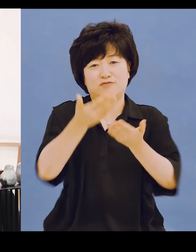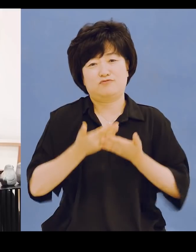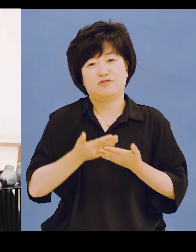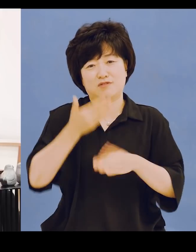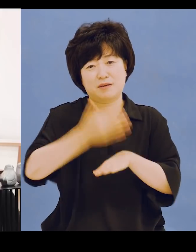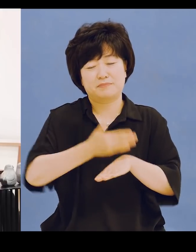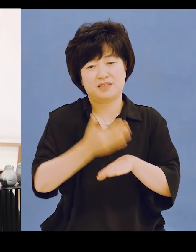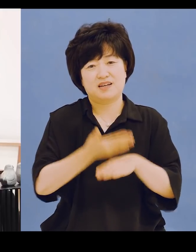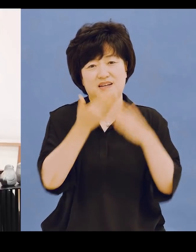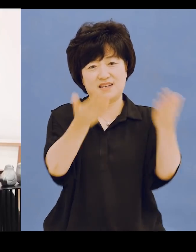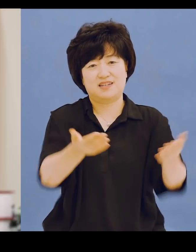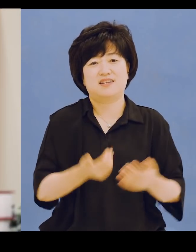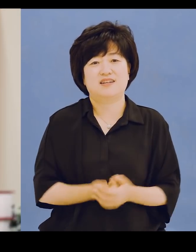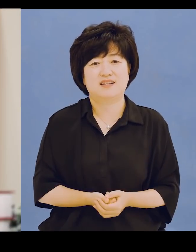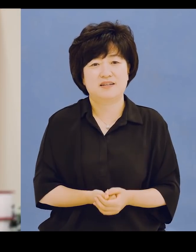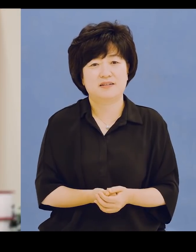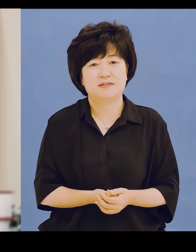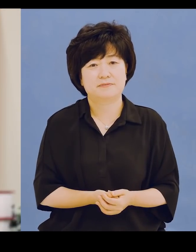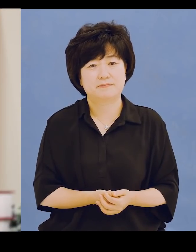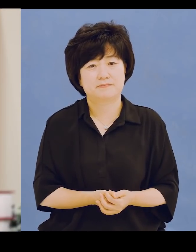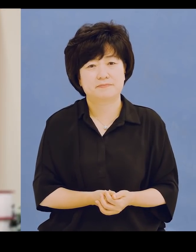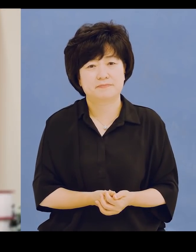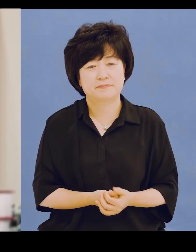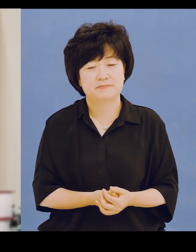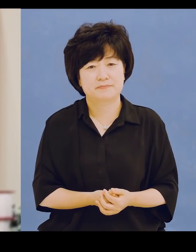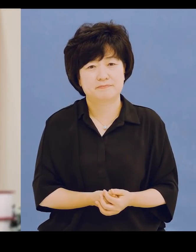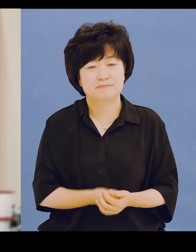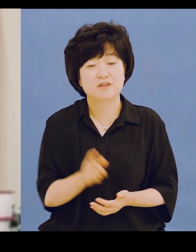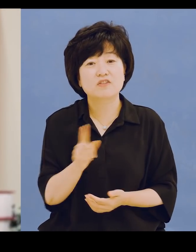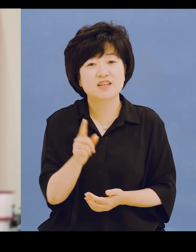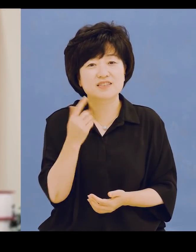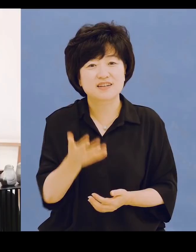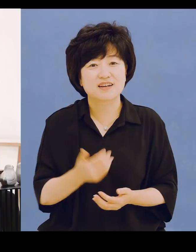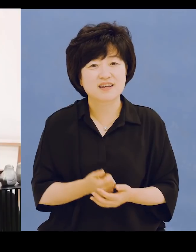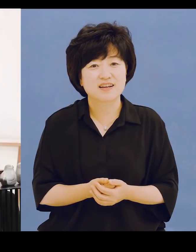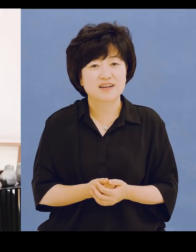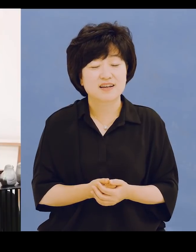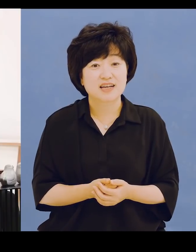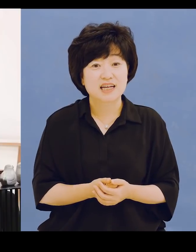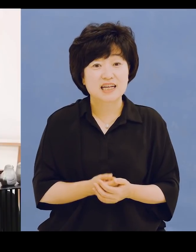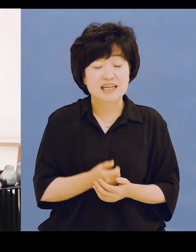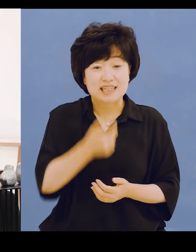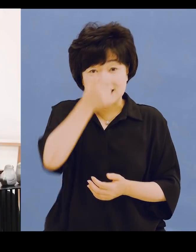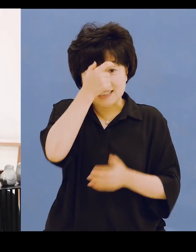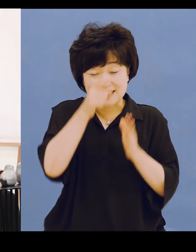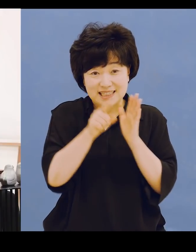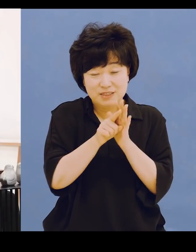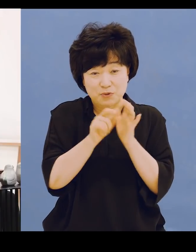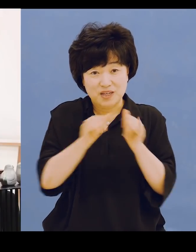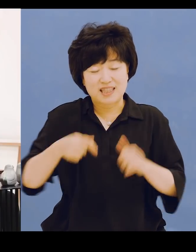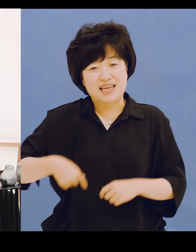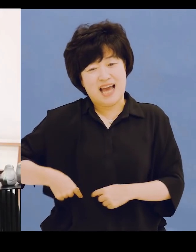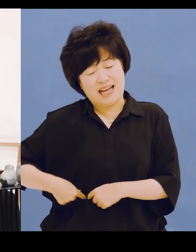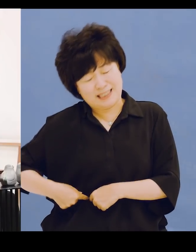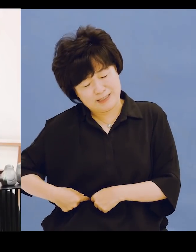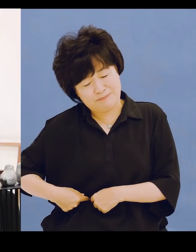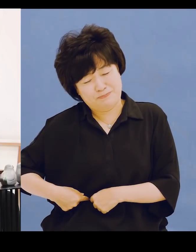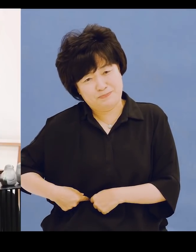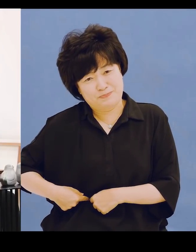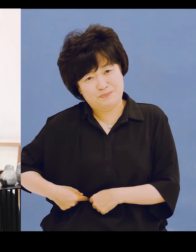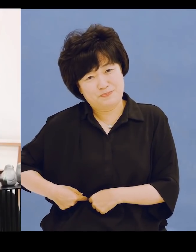너무 감사하다는 말씀 전해드리고 네, 싶어요. 감사합니다. 네. 목사님 어떠세요? 아, 그리스도인의